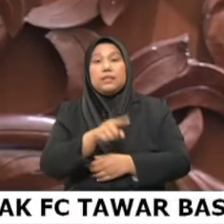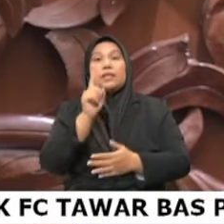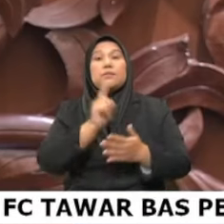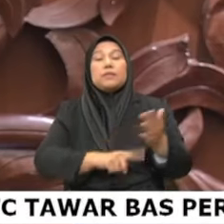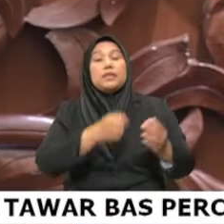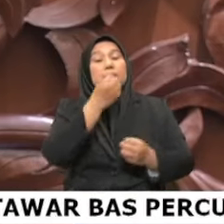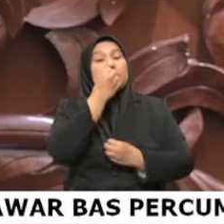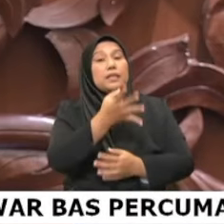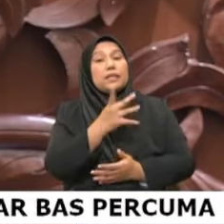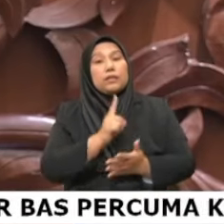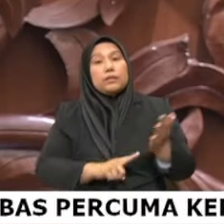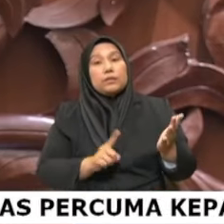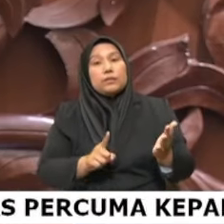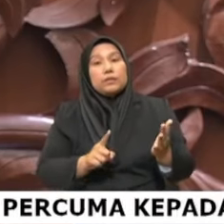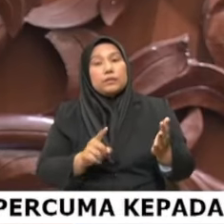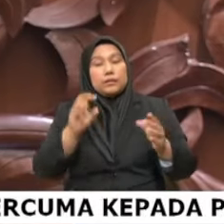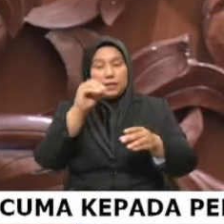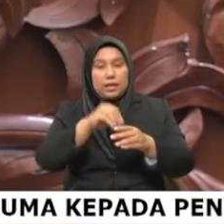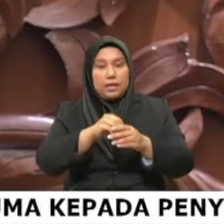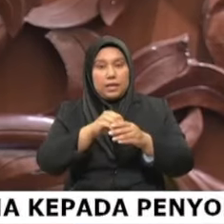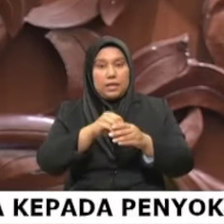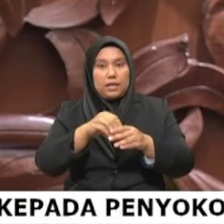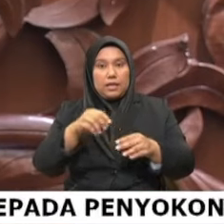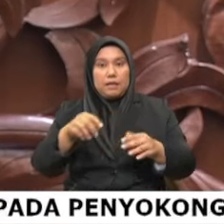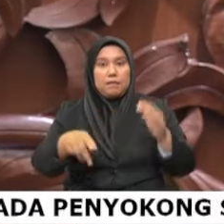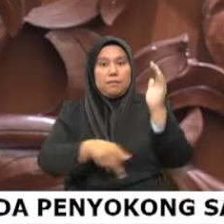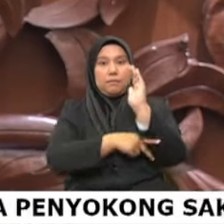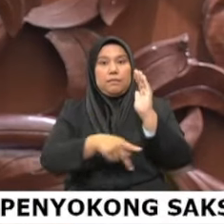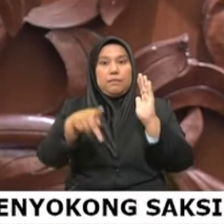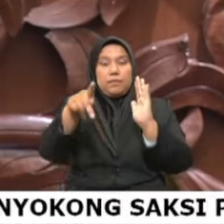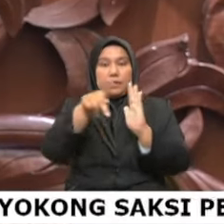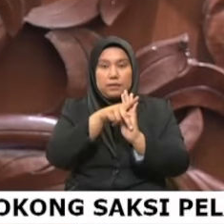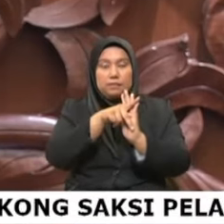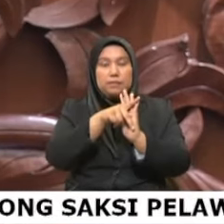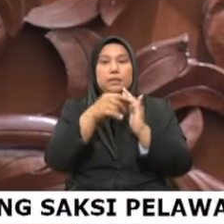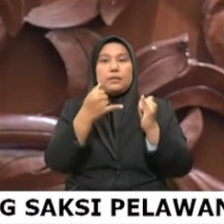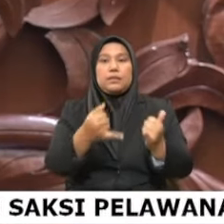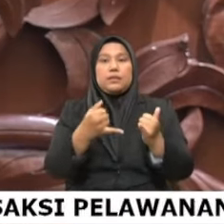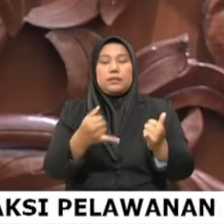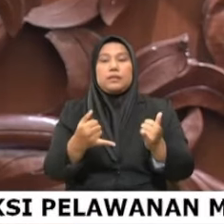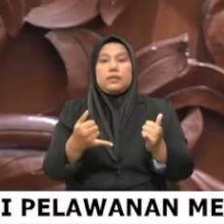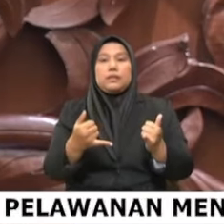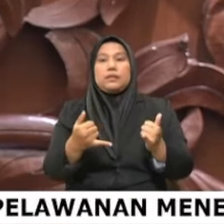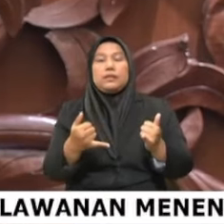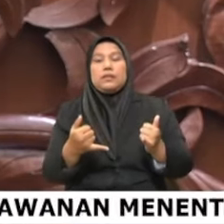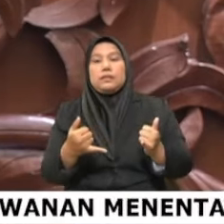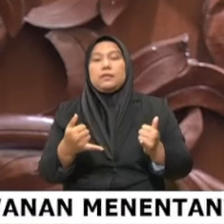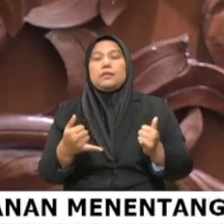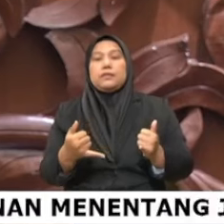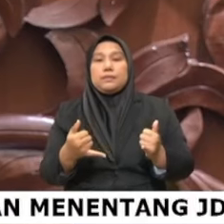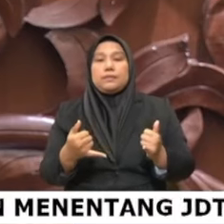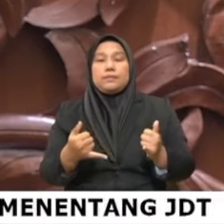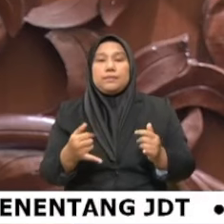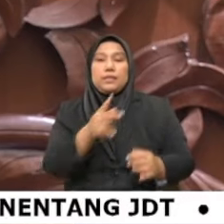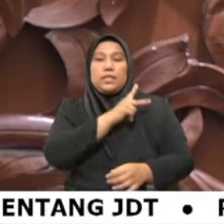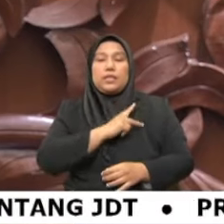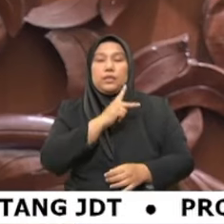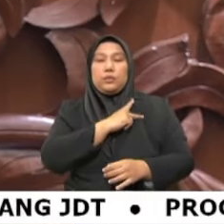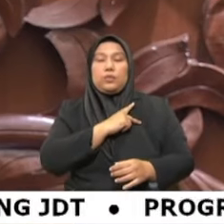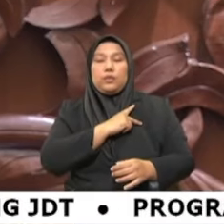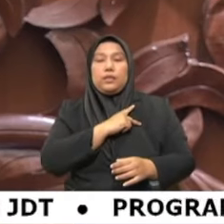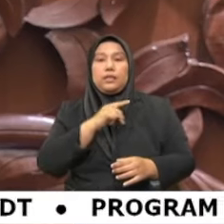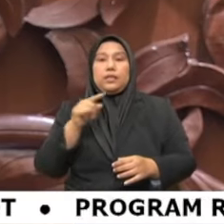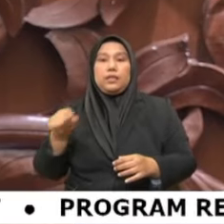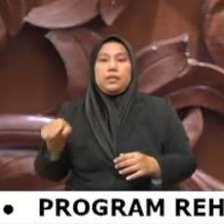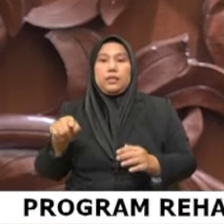dikeluarkan? Dia kata apa? Dalam parlimen sekarang sedang dikuasai oleh Tan Sri Speaker melakukan kezaliman bermula dengan